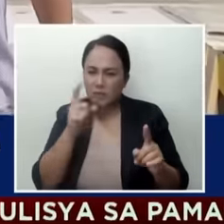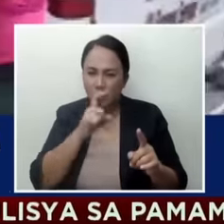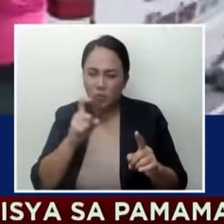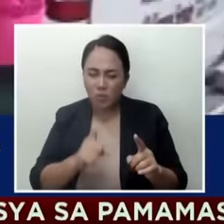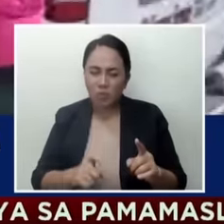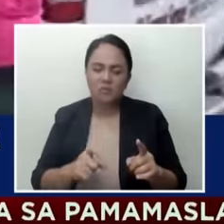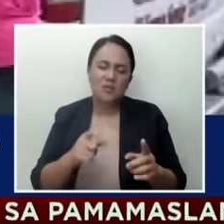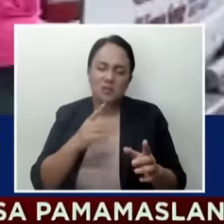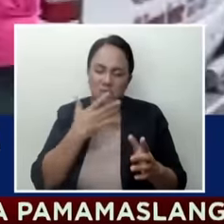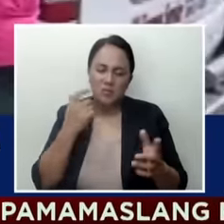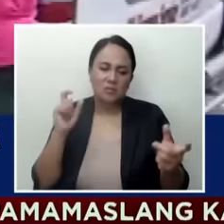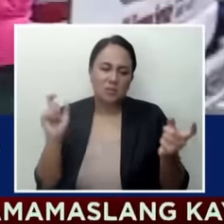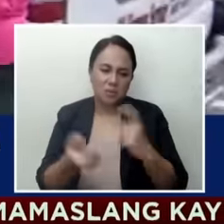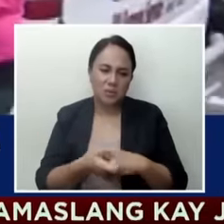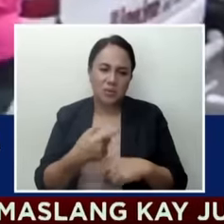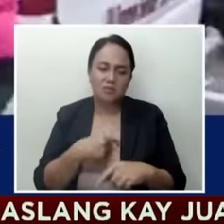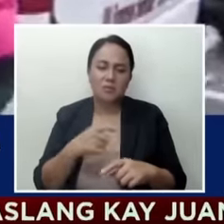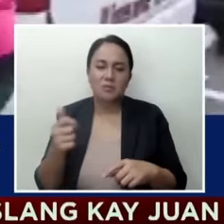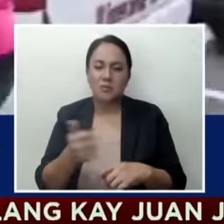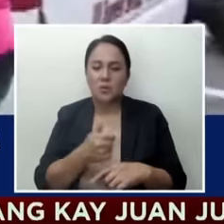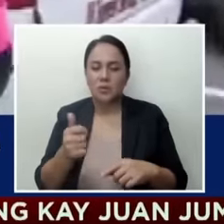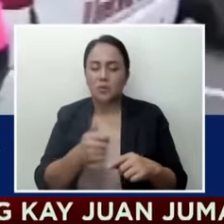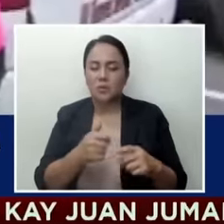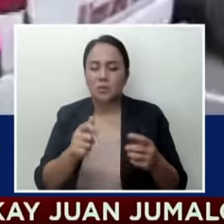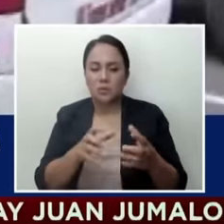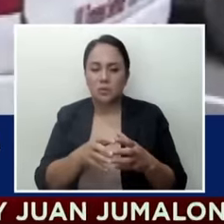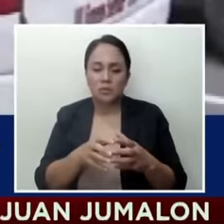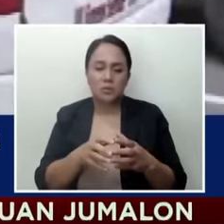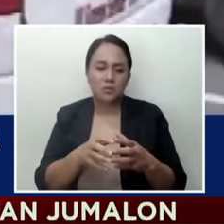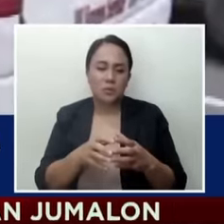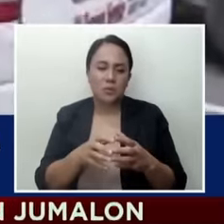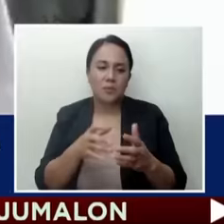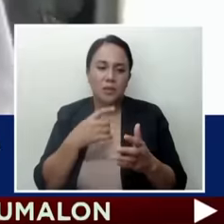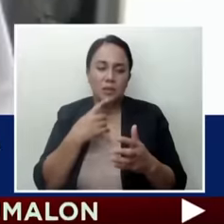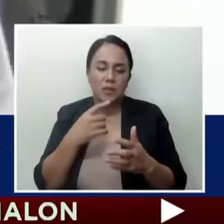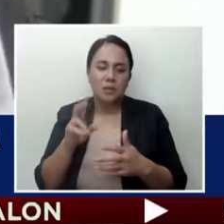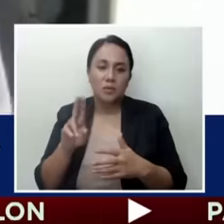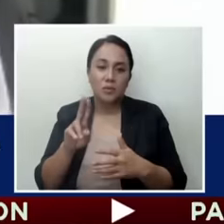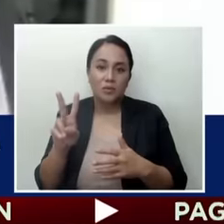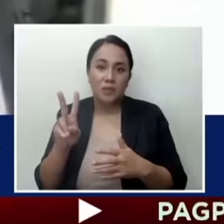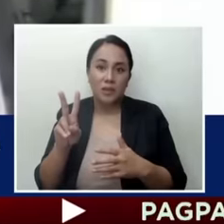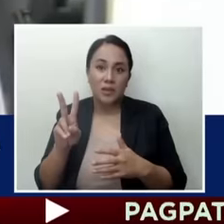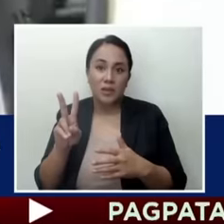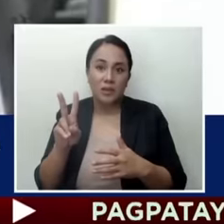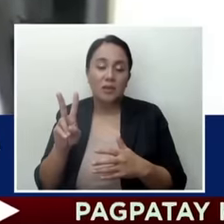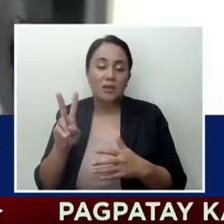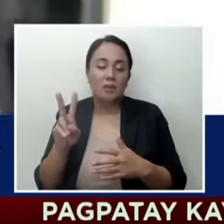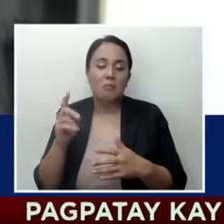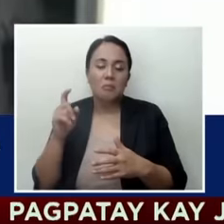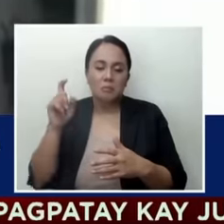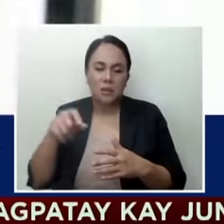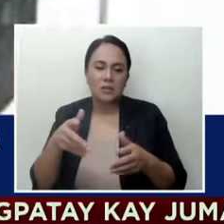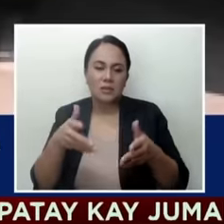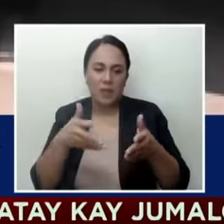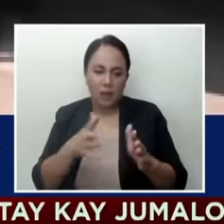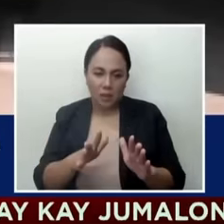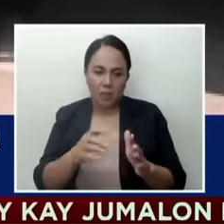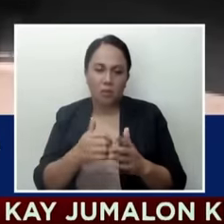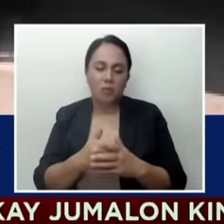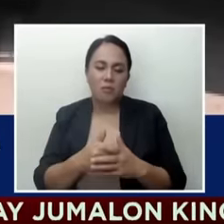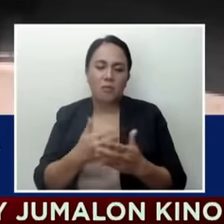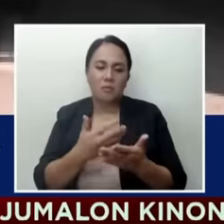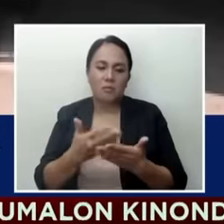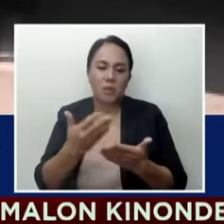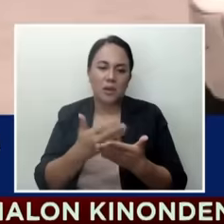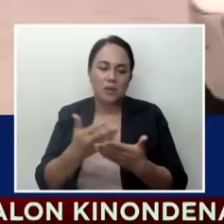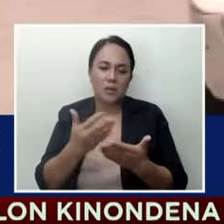transport group, maliit pa rin ito at para sa mga miyembro nilang UV Express, dapat payagan ang pagbili ng mga